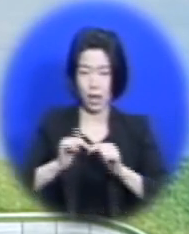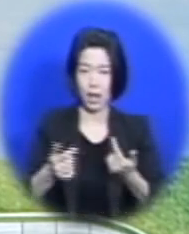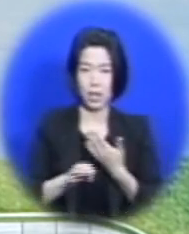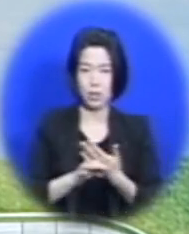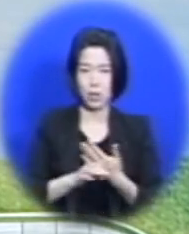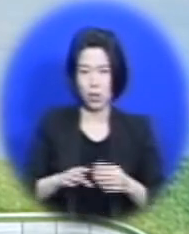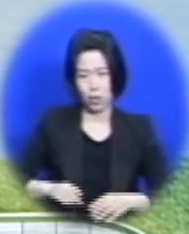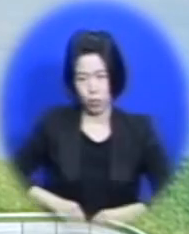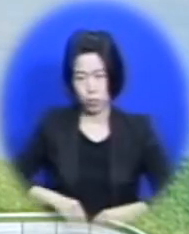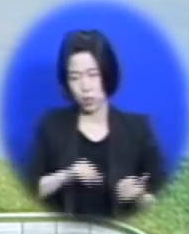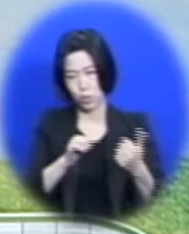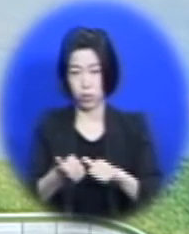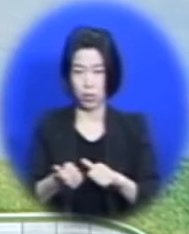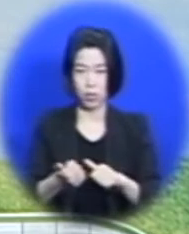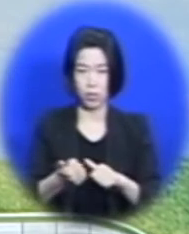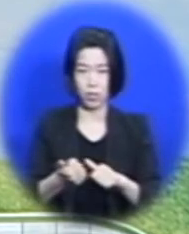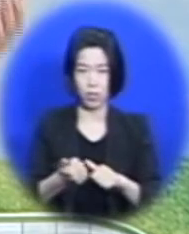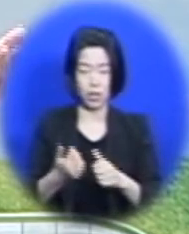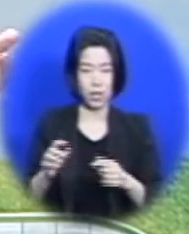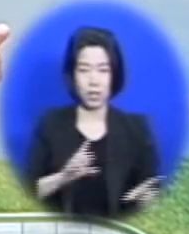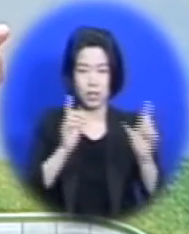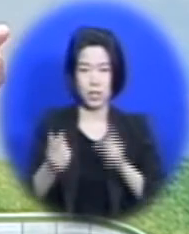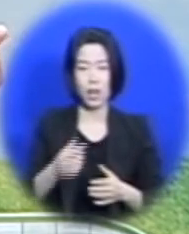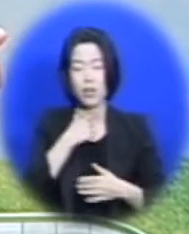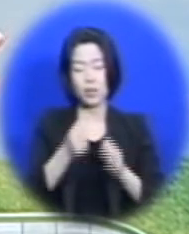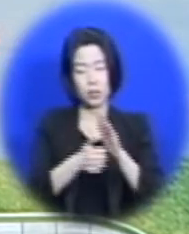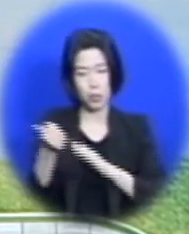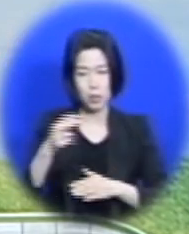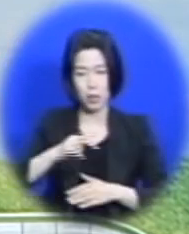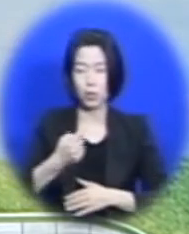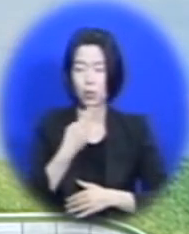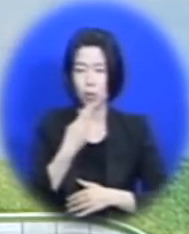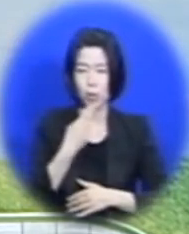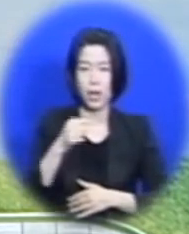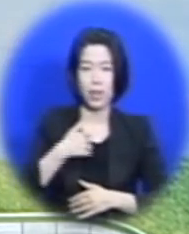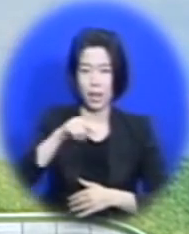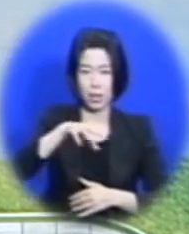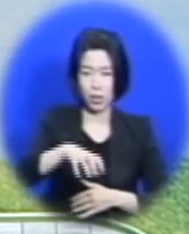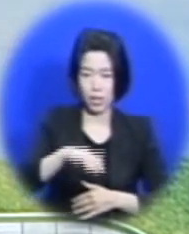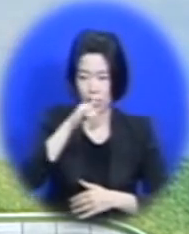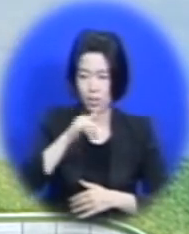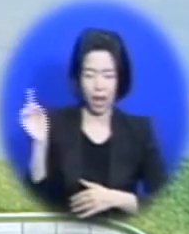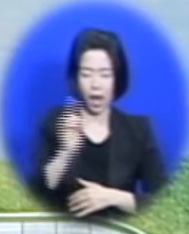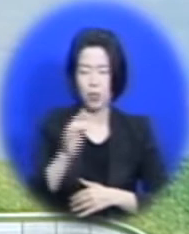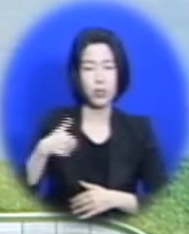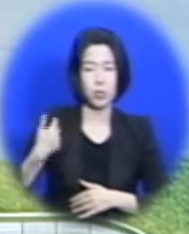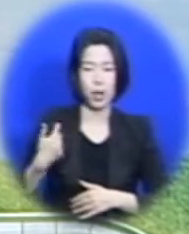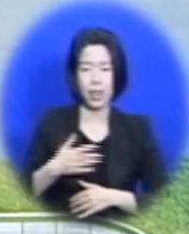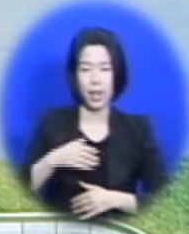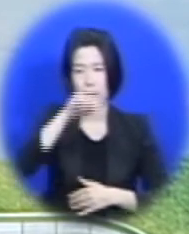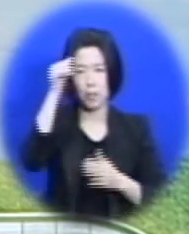그냥 굶어서라도 죽어야지 살 소망도 없고 내가 여기 있는지 아무도 알지 못하고 여기서